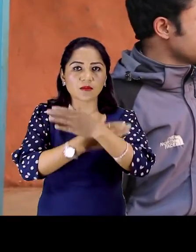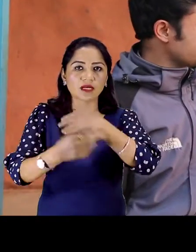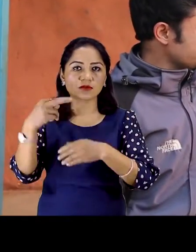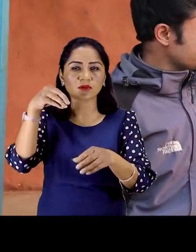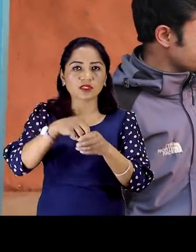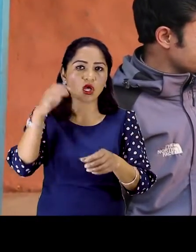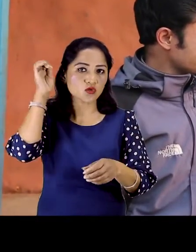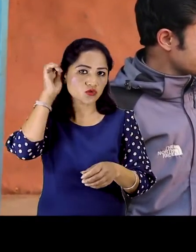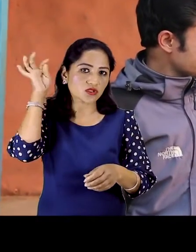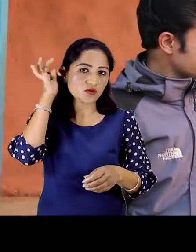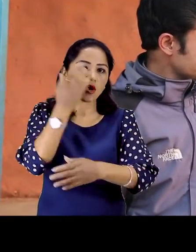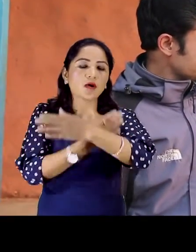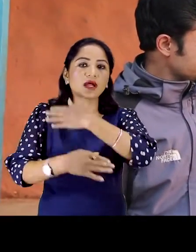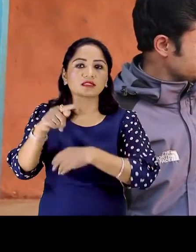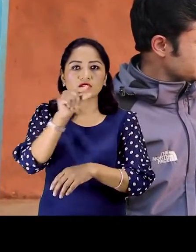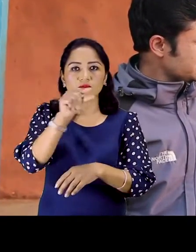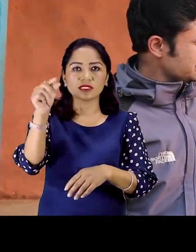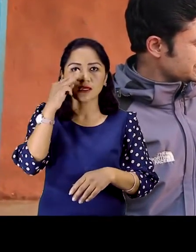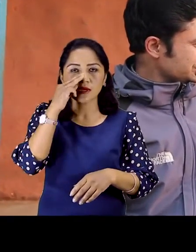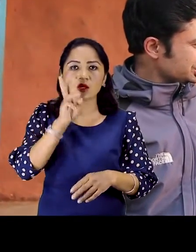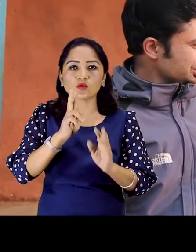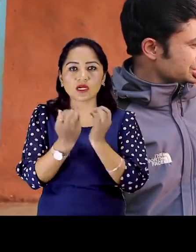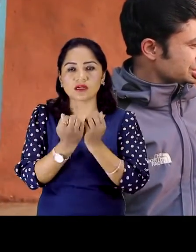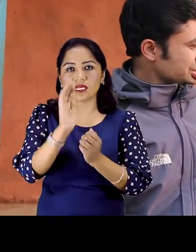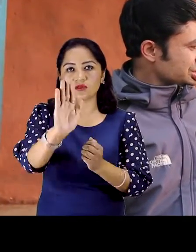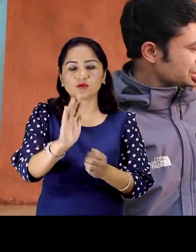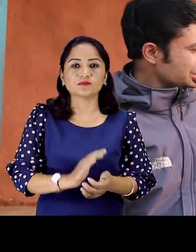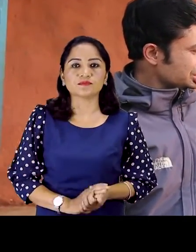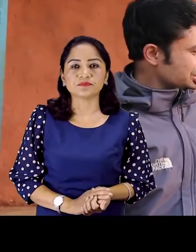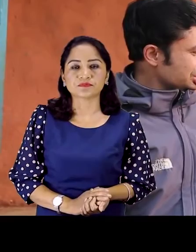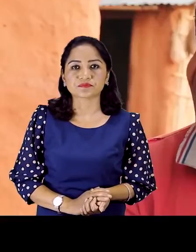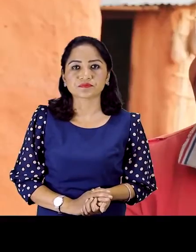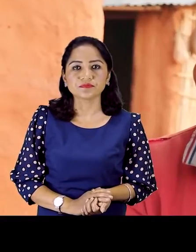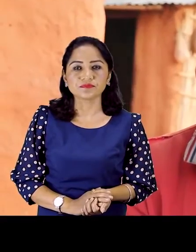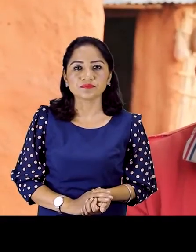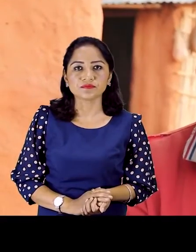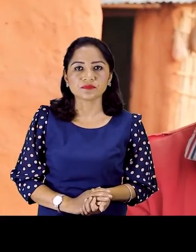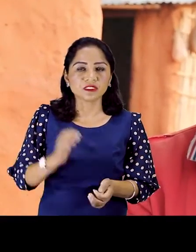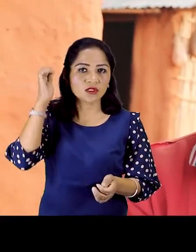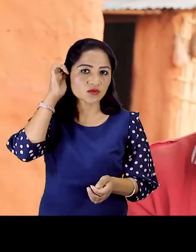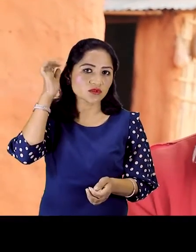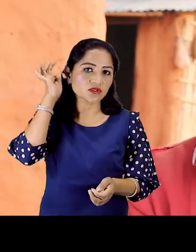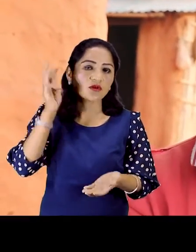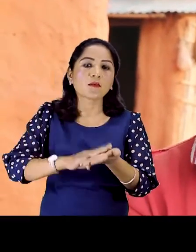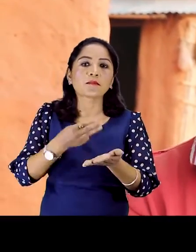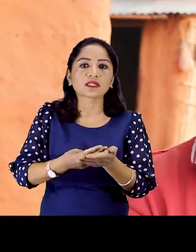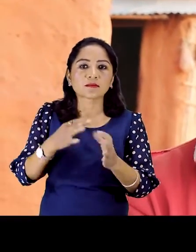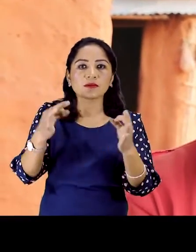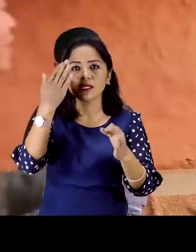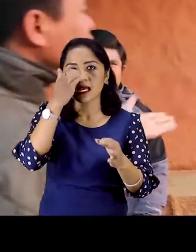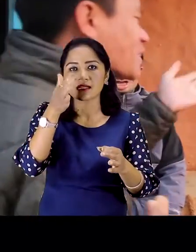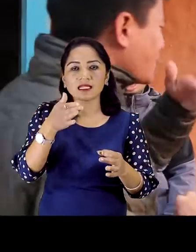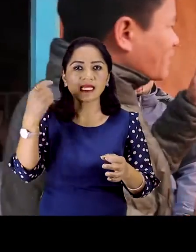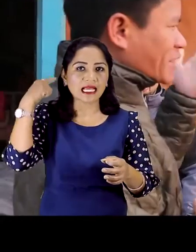अपांगता भित्रकू सुस्तस्रवण अपांगता का सम्बंदमा कुरा गरी रहेका छौं शुस्त श्रवण भन्नाले